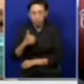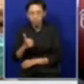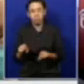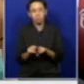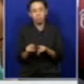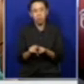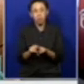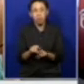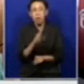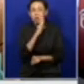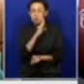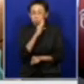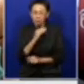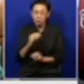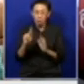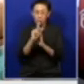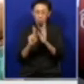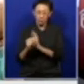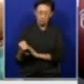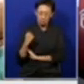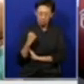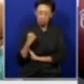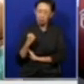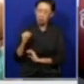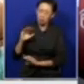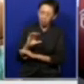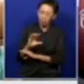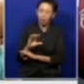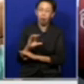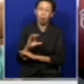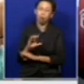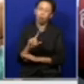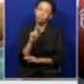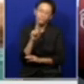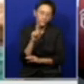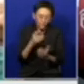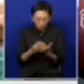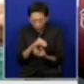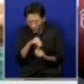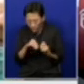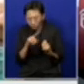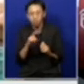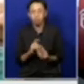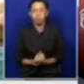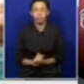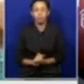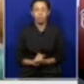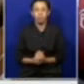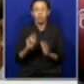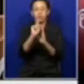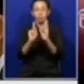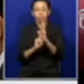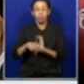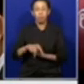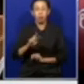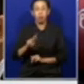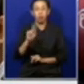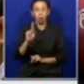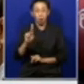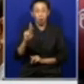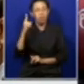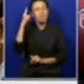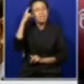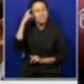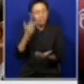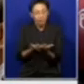าจจะป่วยเป็นไตวายตับวายได้นะครับก็ขออนุญาตว่าพ.ร.ก.ฉบับนี้พวกเรามีความตระหนักและก็อยากให้การใ